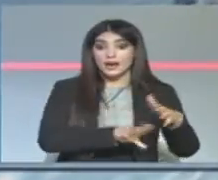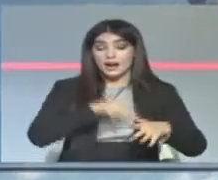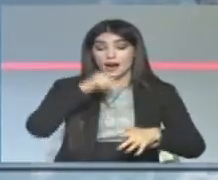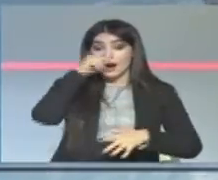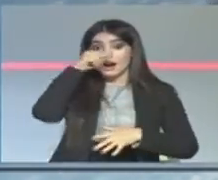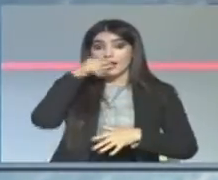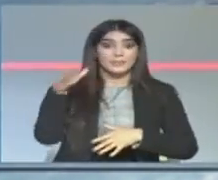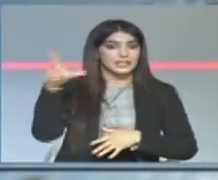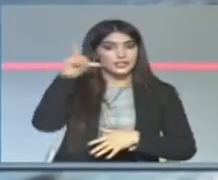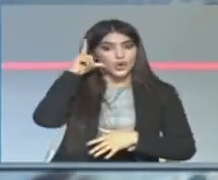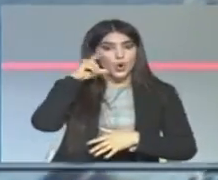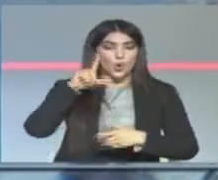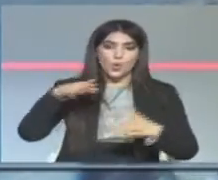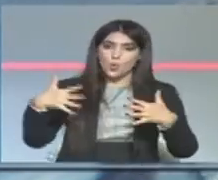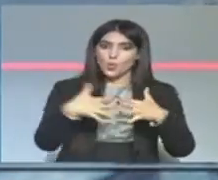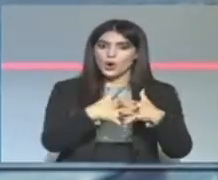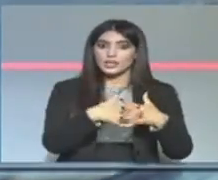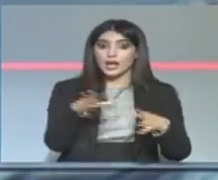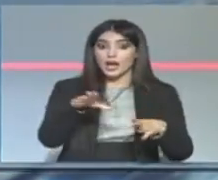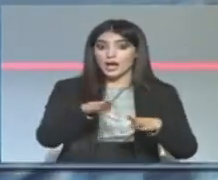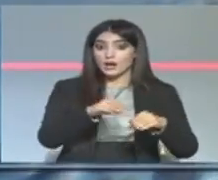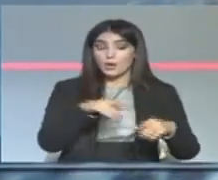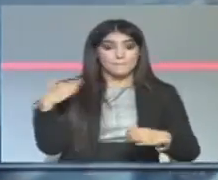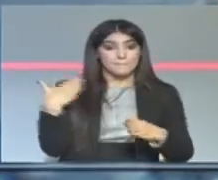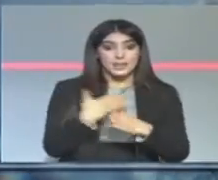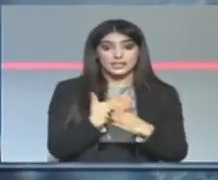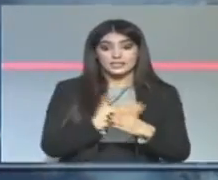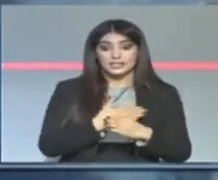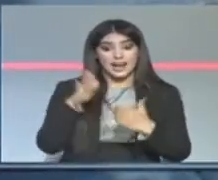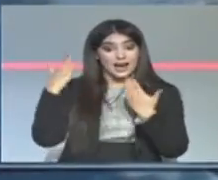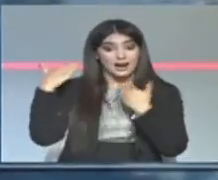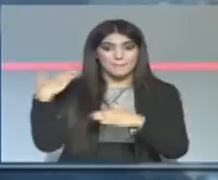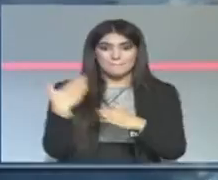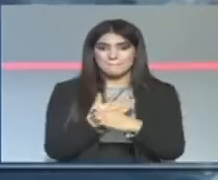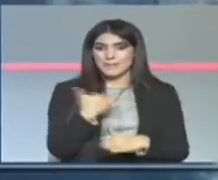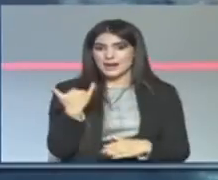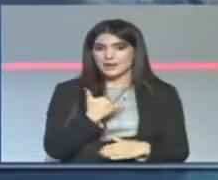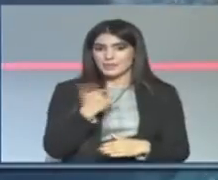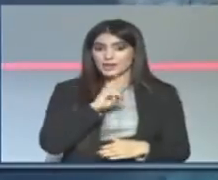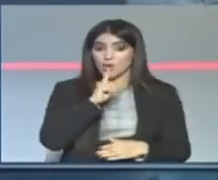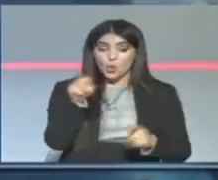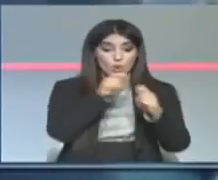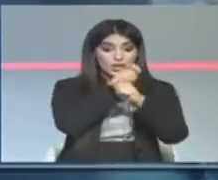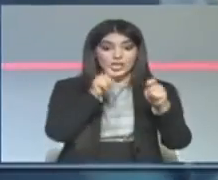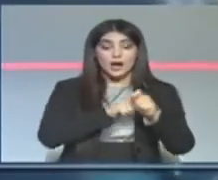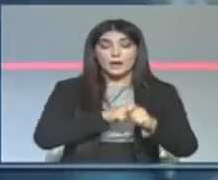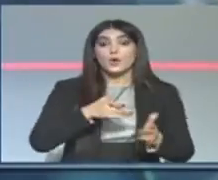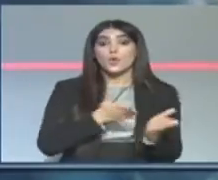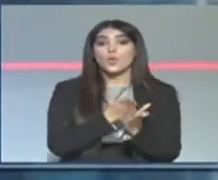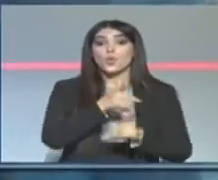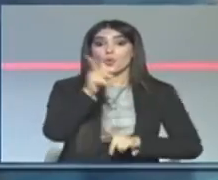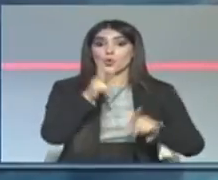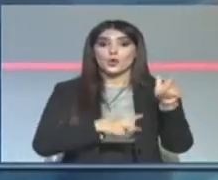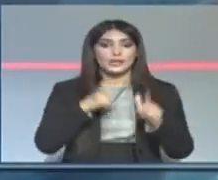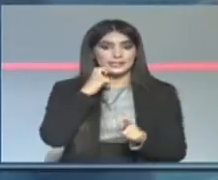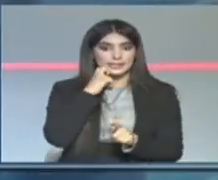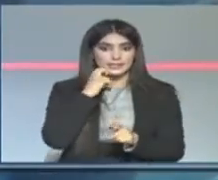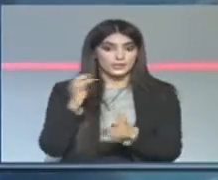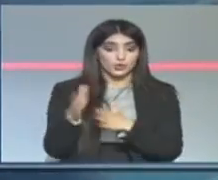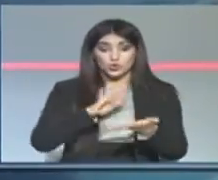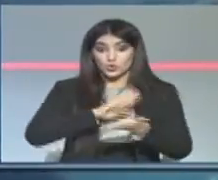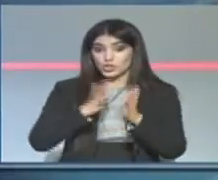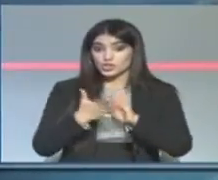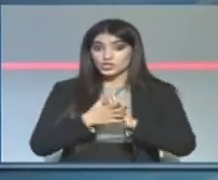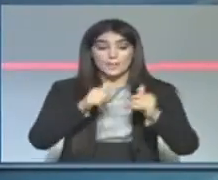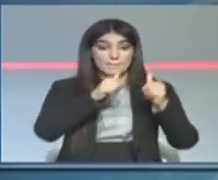وحدتها الترابيه وعدم التدخل في شؤونها الداخليه واحترام حقوق الانسان وتوجهت الجمعيه